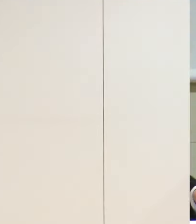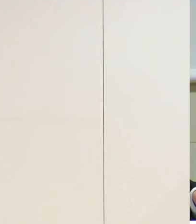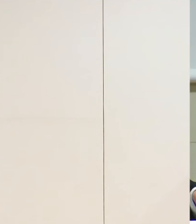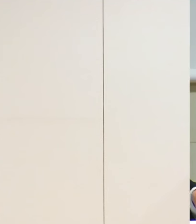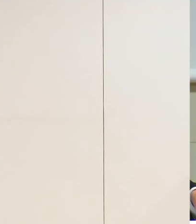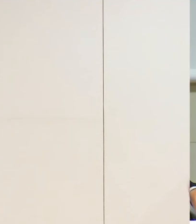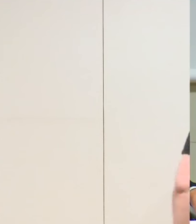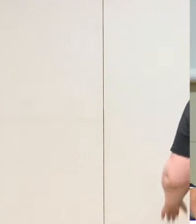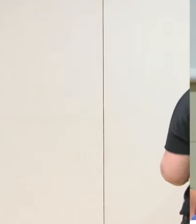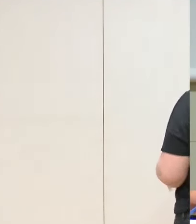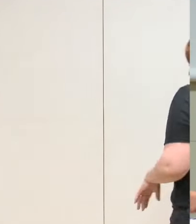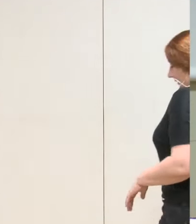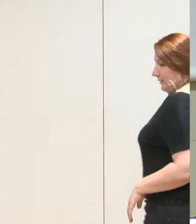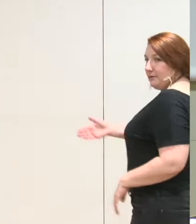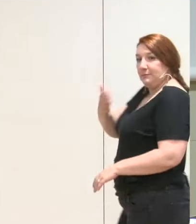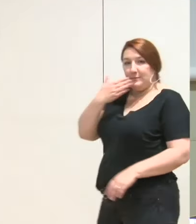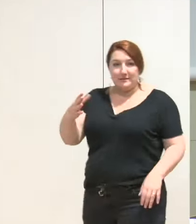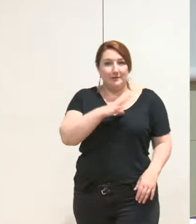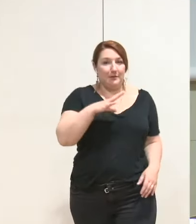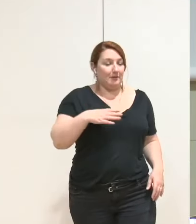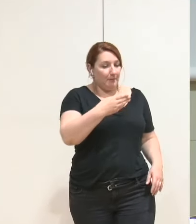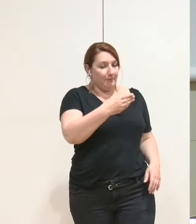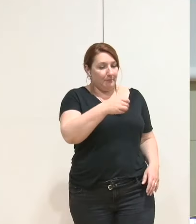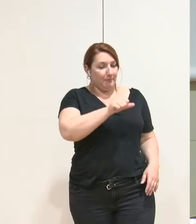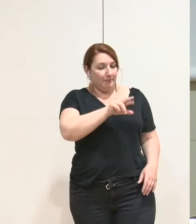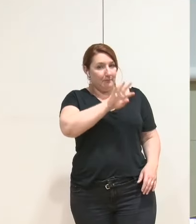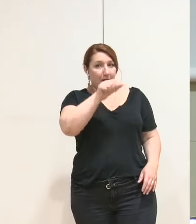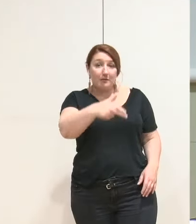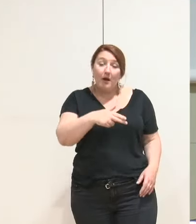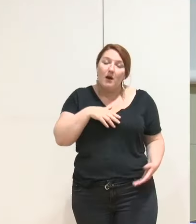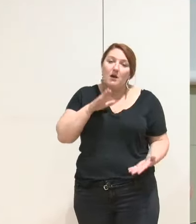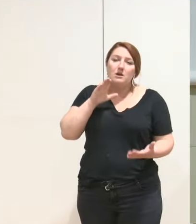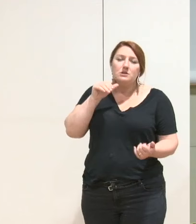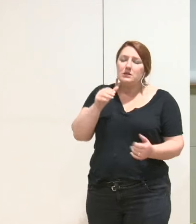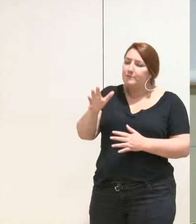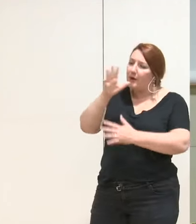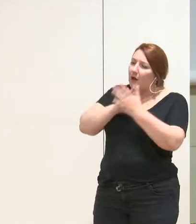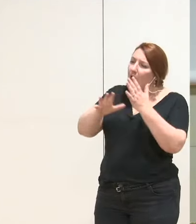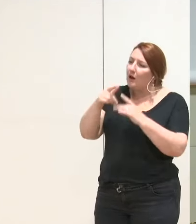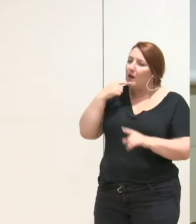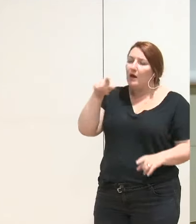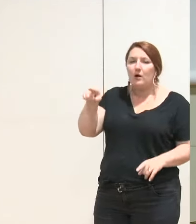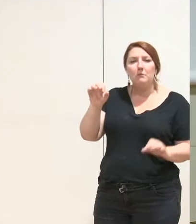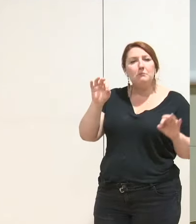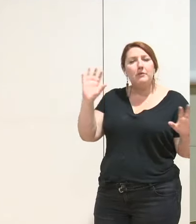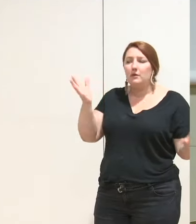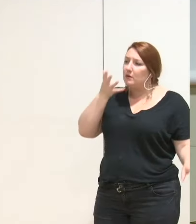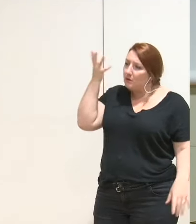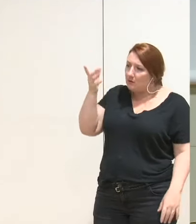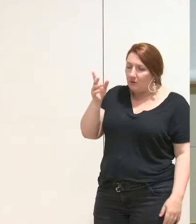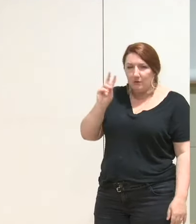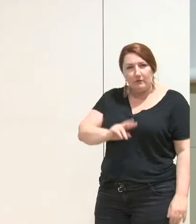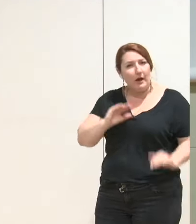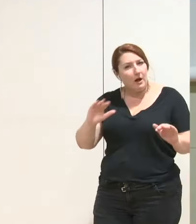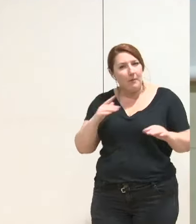espérer que je viens d'assister là à une forme d'effet de manche parce que quand même enfin vous regardez un budget vous